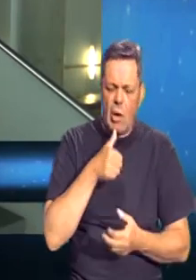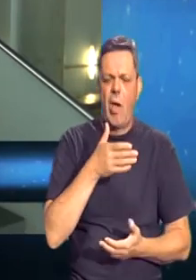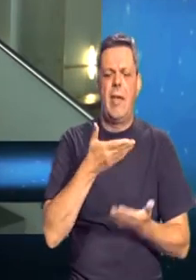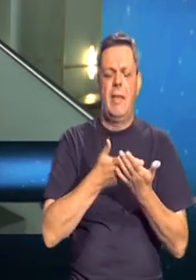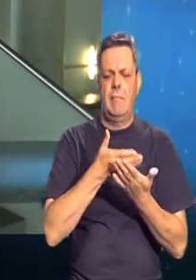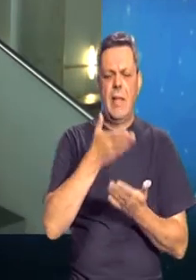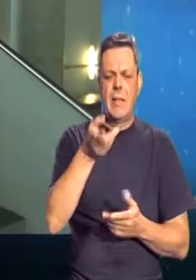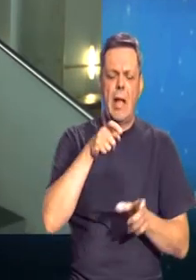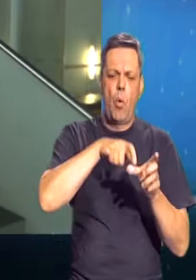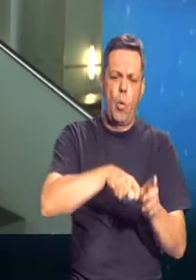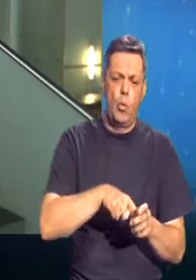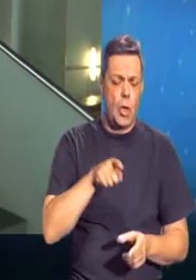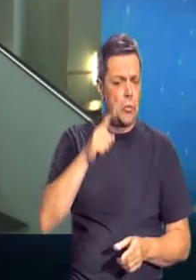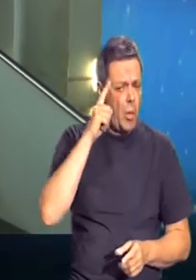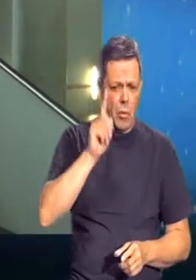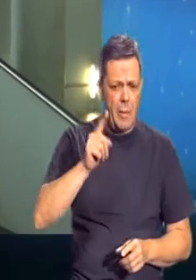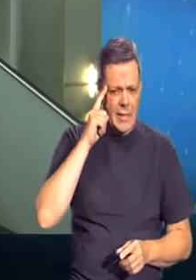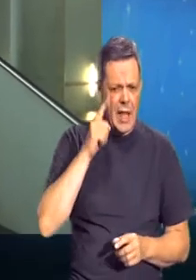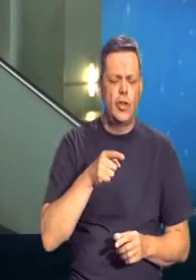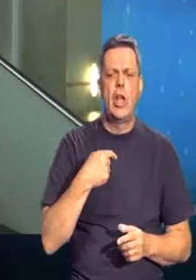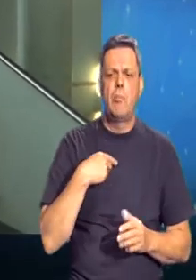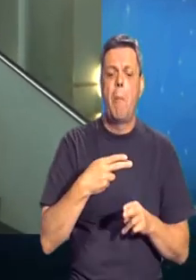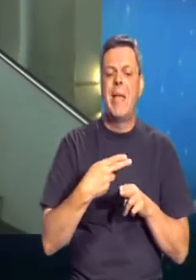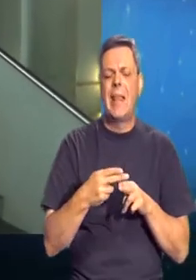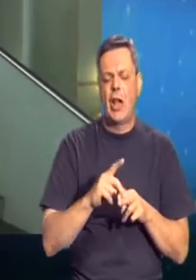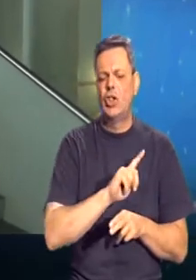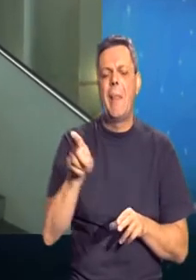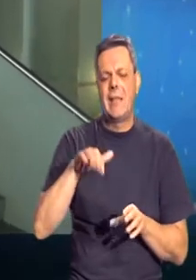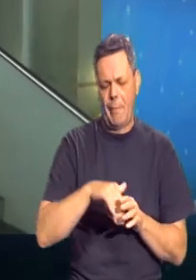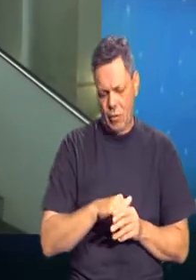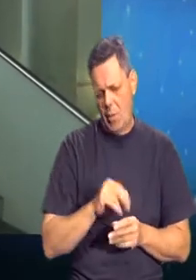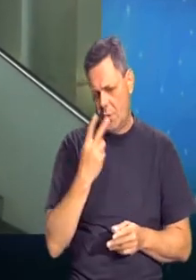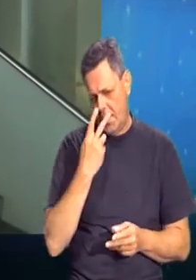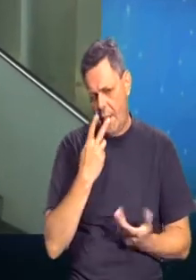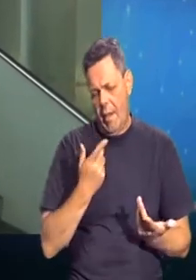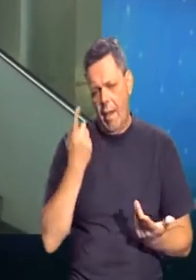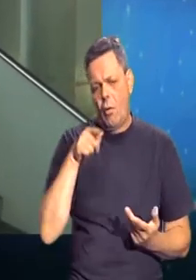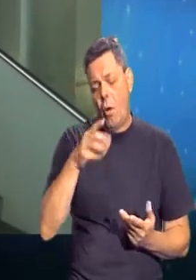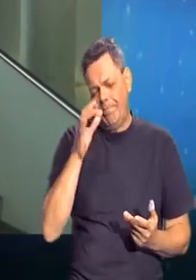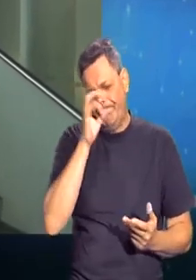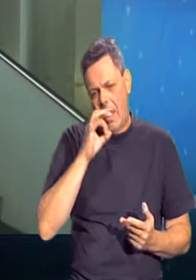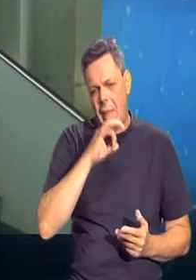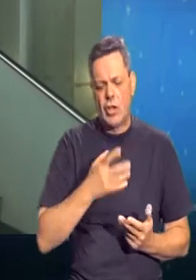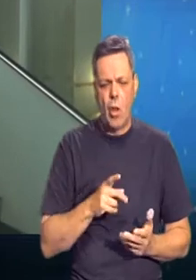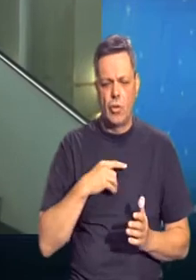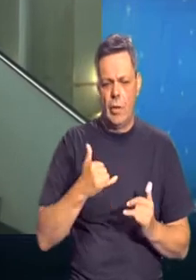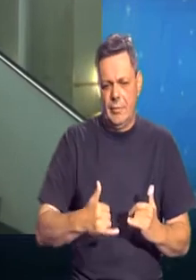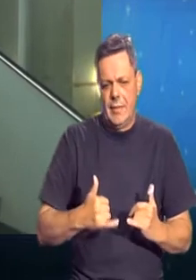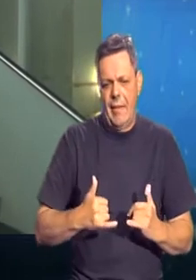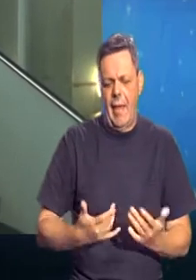se na taj način uključuju. To ne znači da ćemo mi riješiti nezaposlenost koja je nažalost